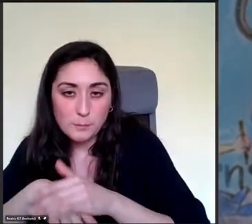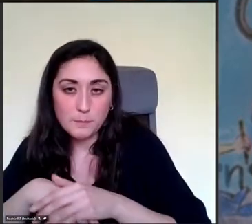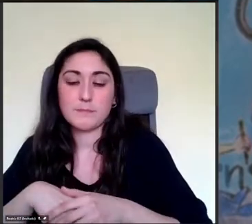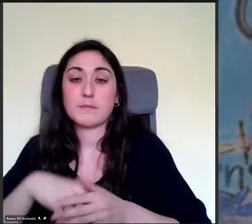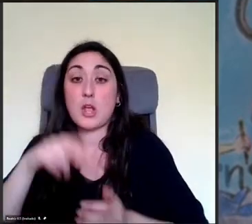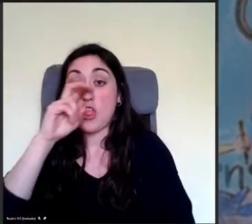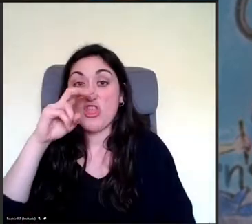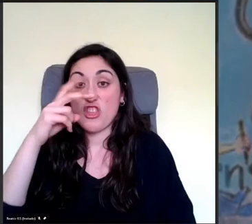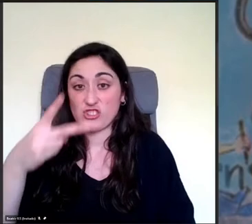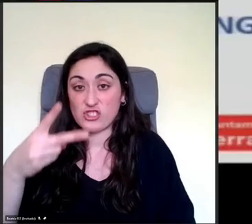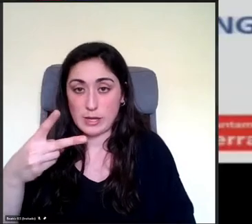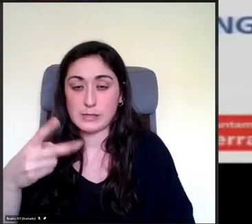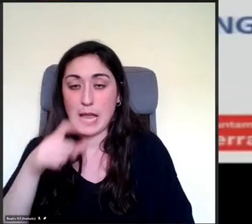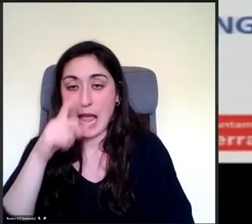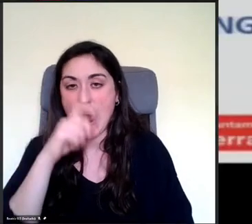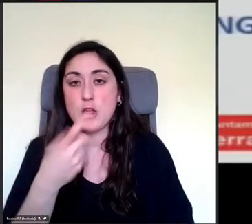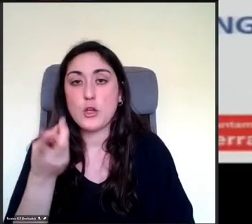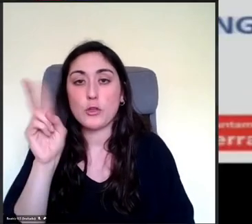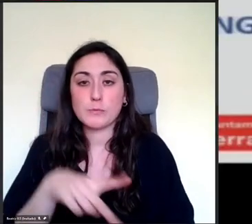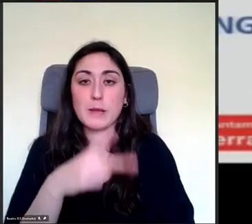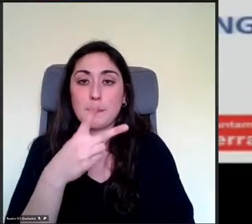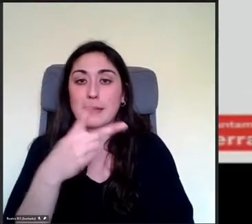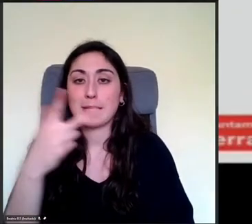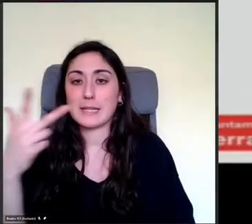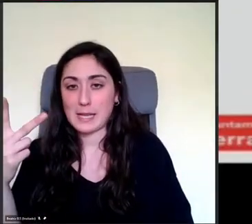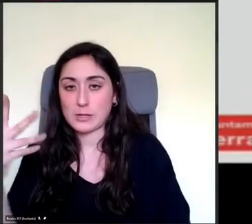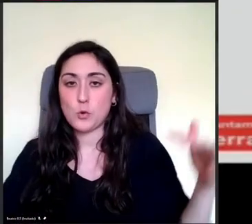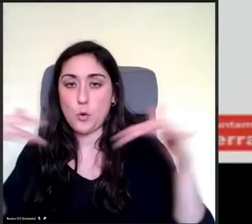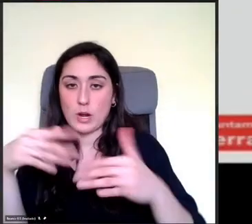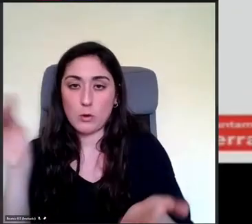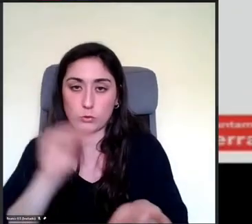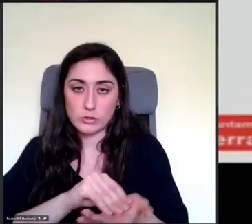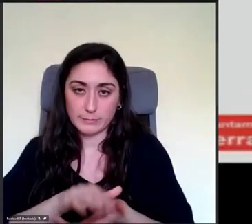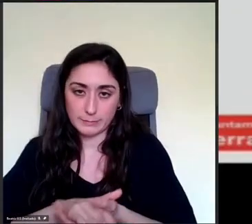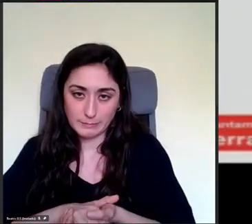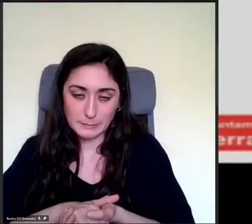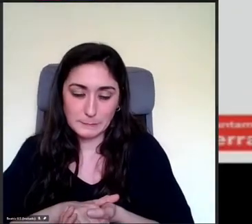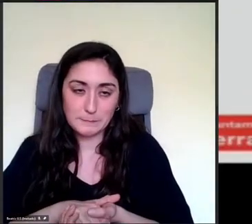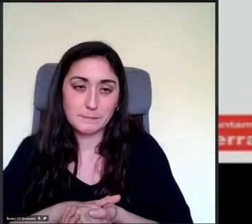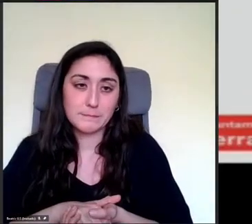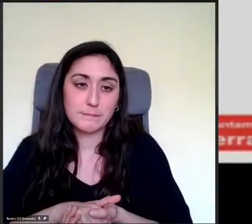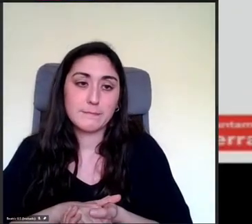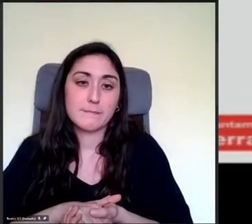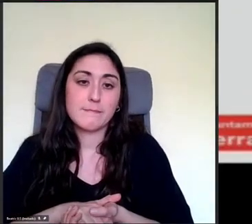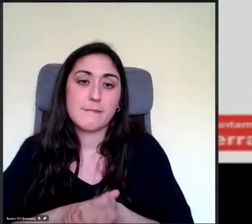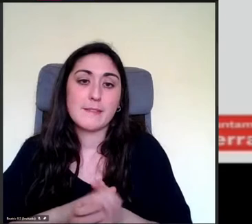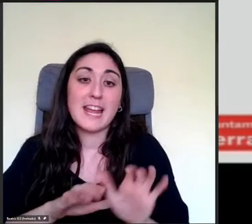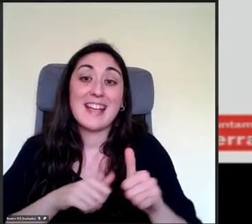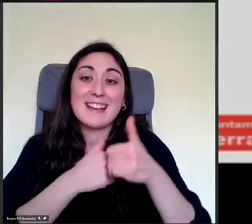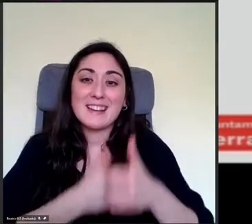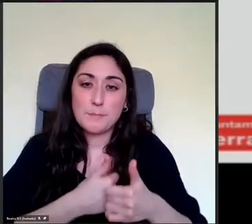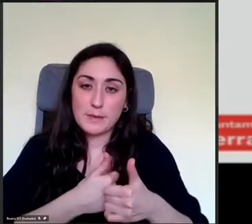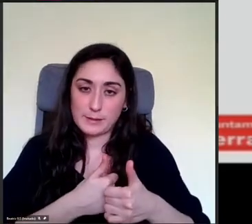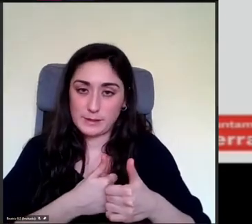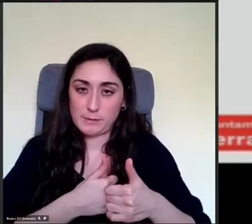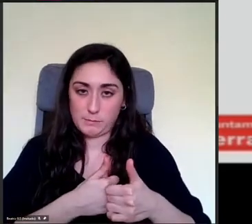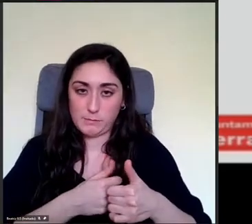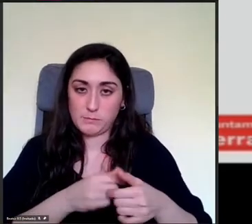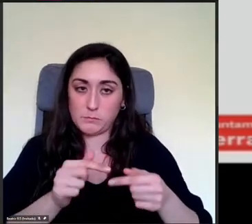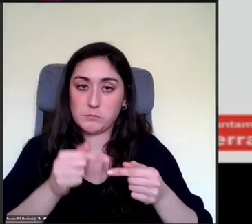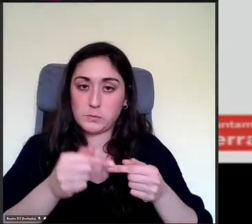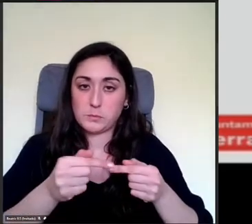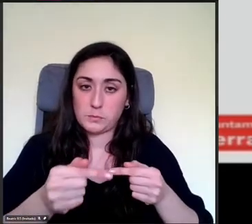primavera del 2023. Els reptes que volem considerar de cara